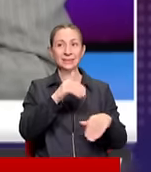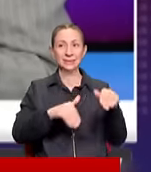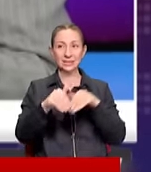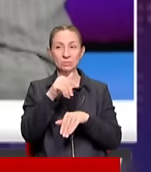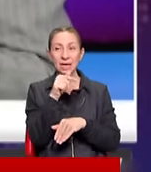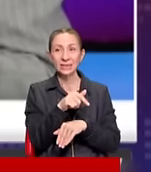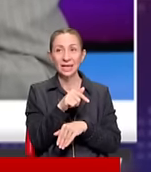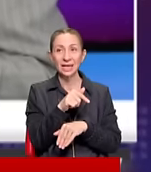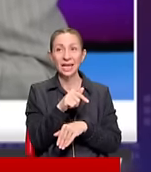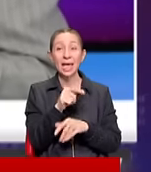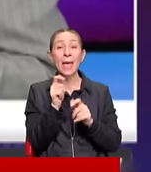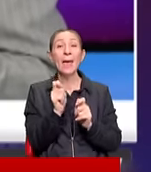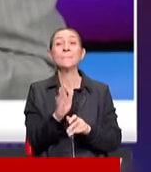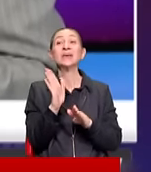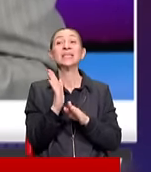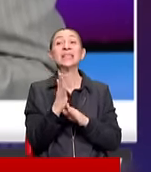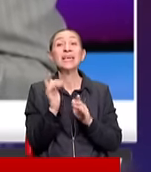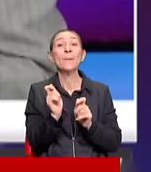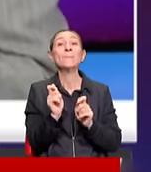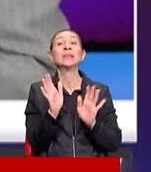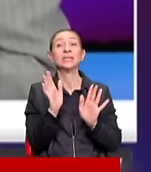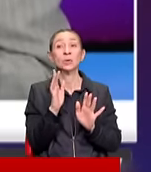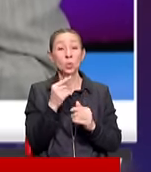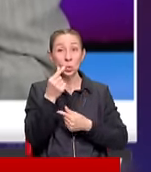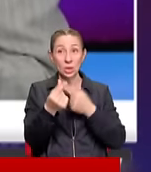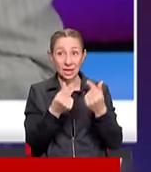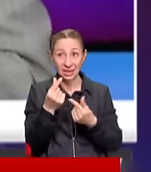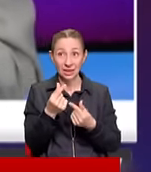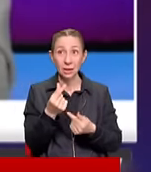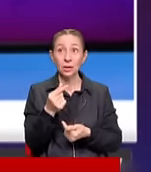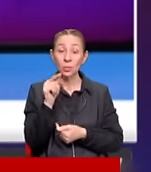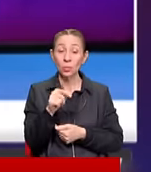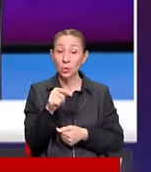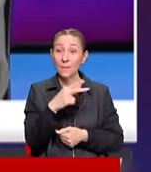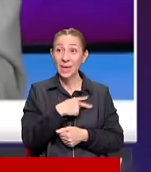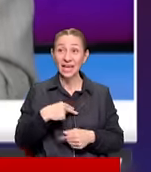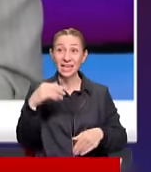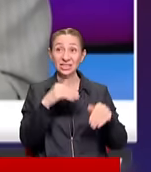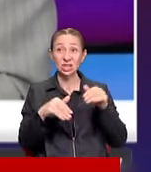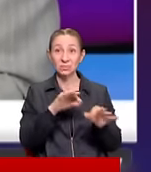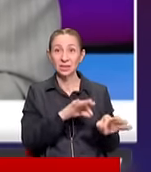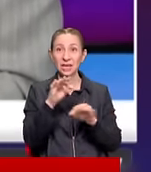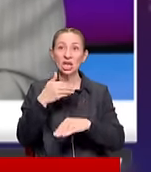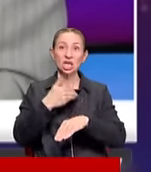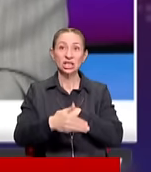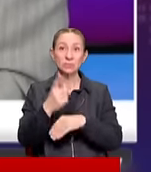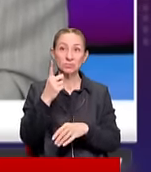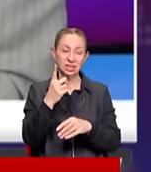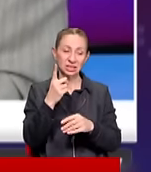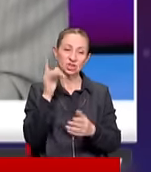seçimlerde yapmadığı, yapamadığı uyarıyı bunu yerel seçimlere gecikmiş taşıdığını... Bir